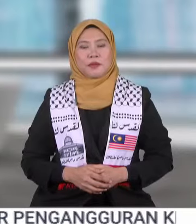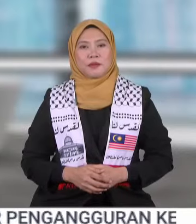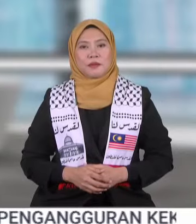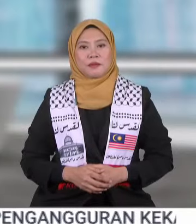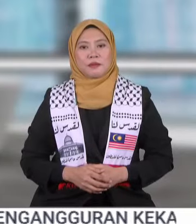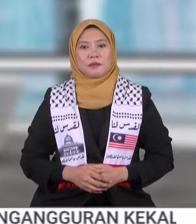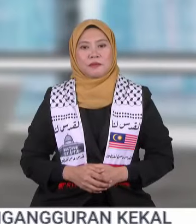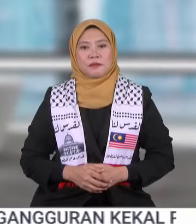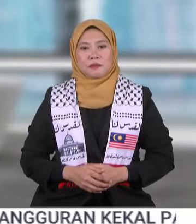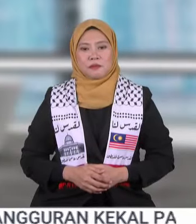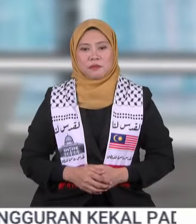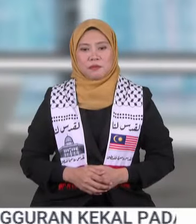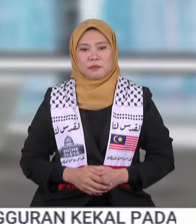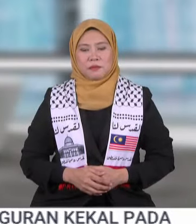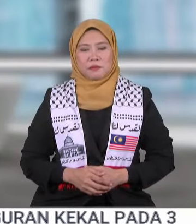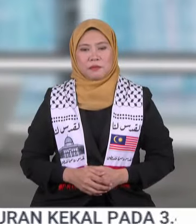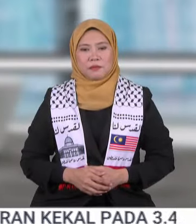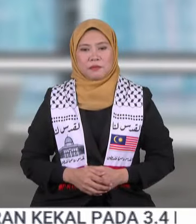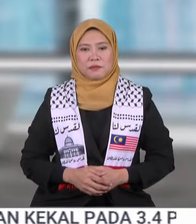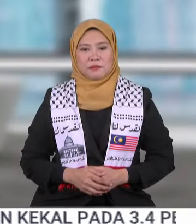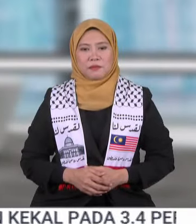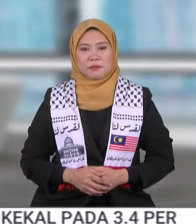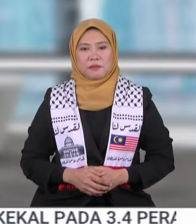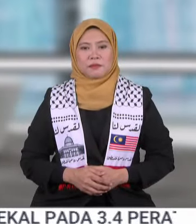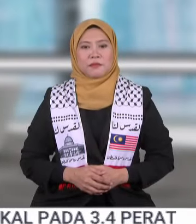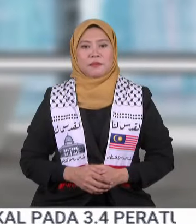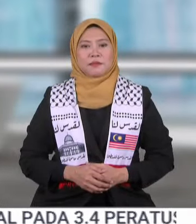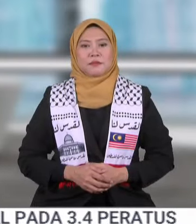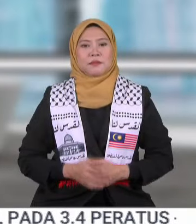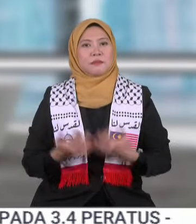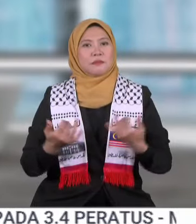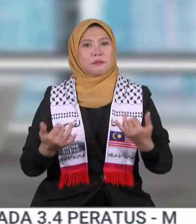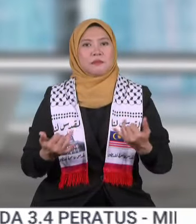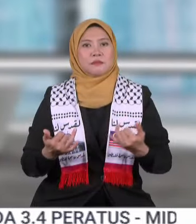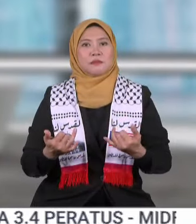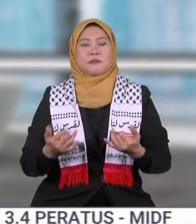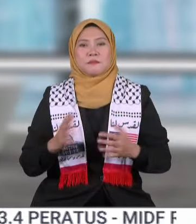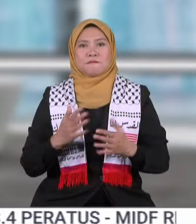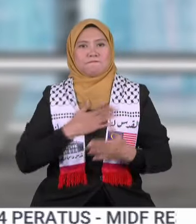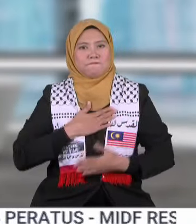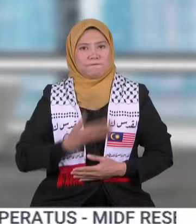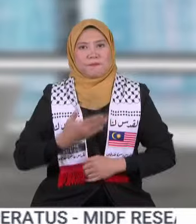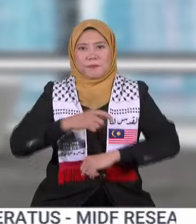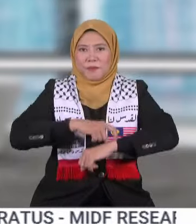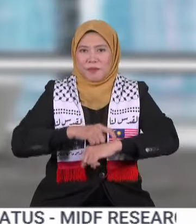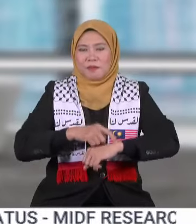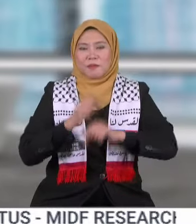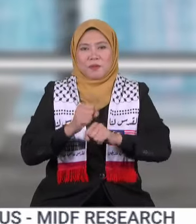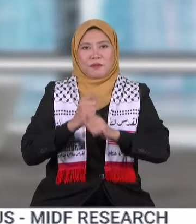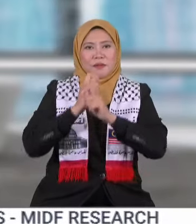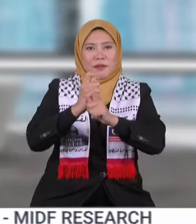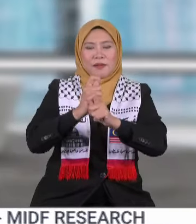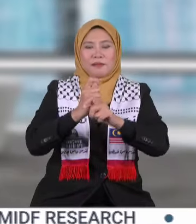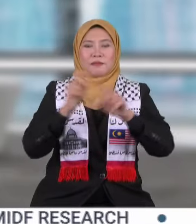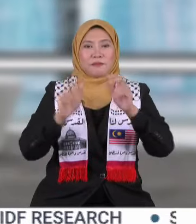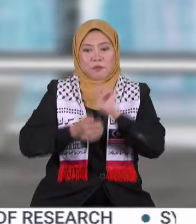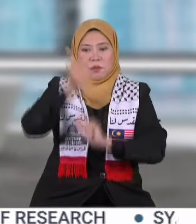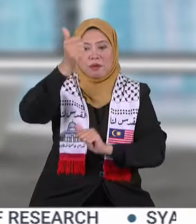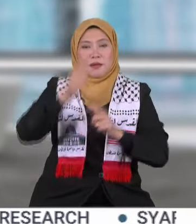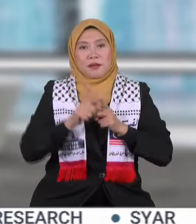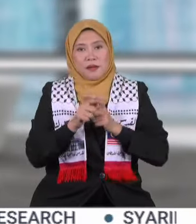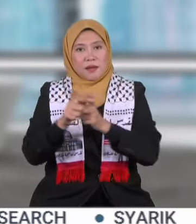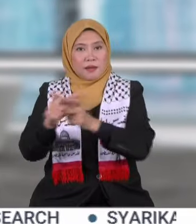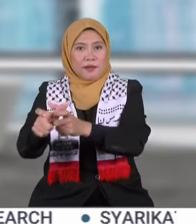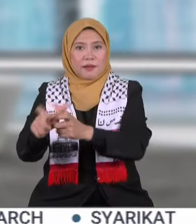Pelari Menara Negara Su Wai Ching mengorbankan masa sambutan Tahun Baru Cina demi mempertahankan gelaran juara pada